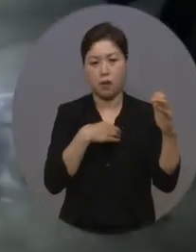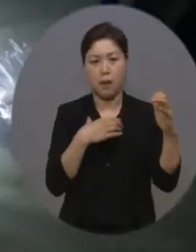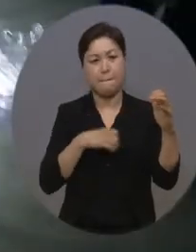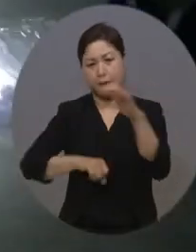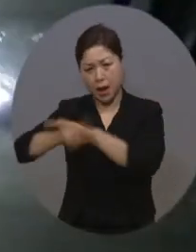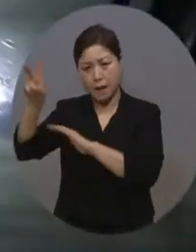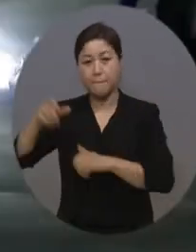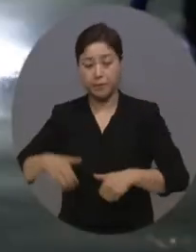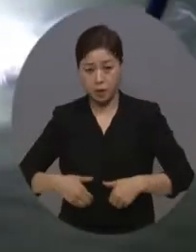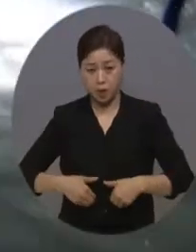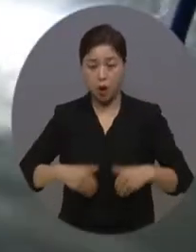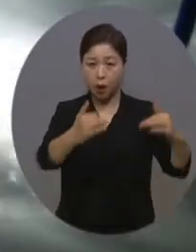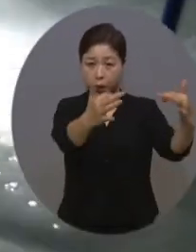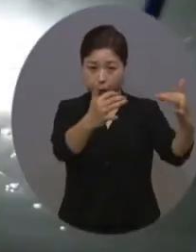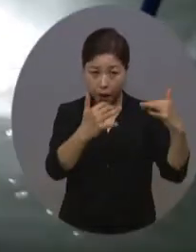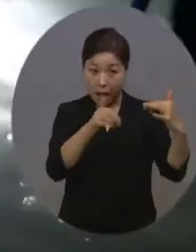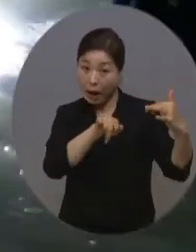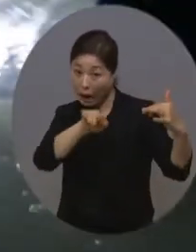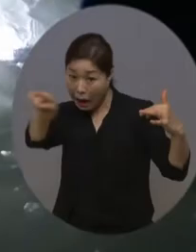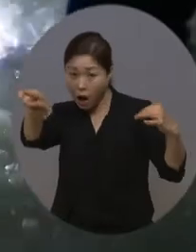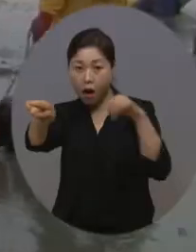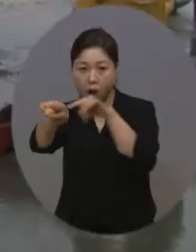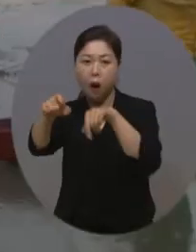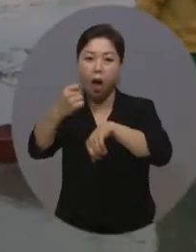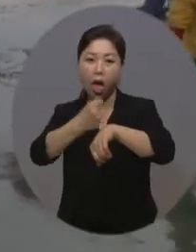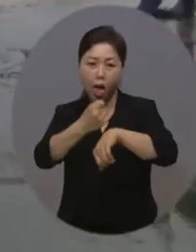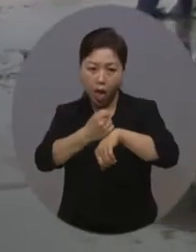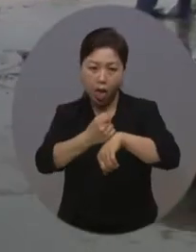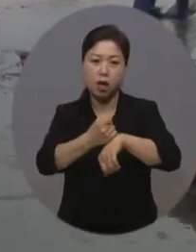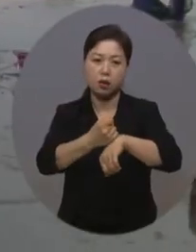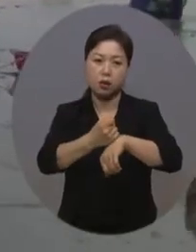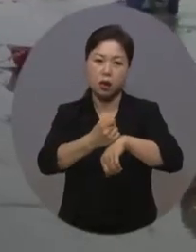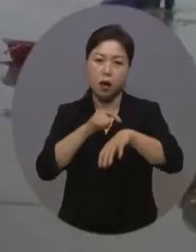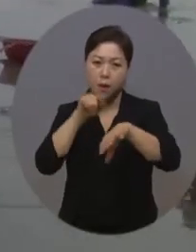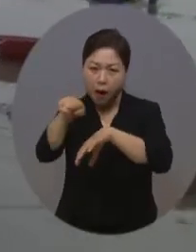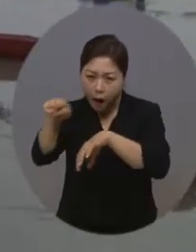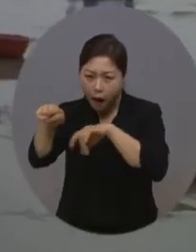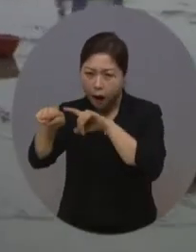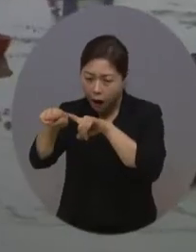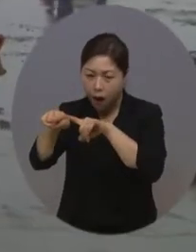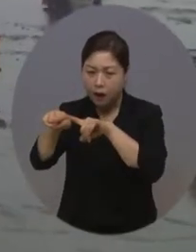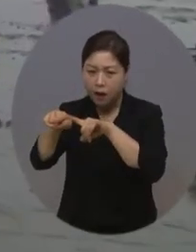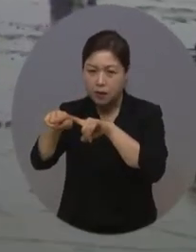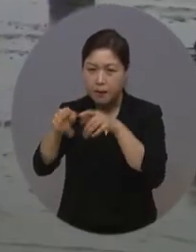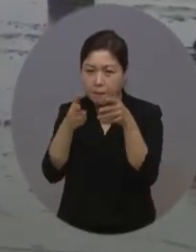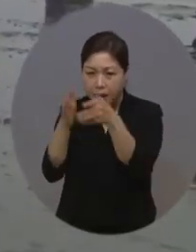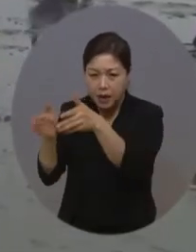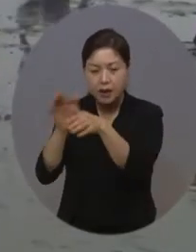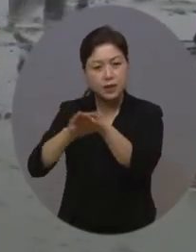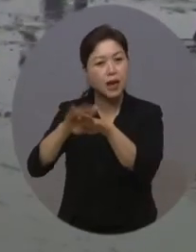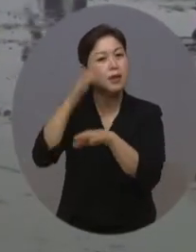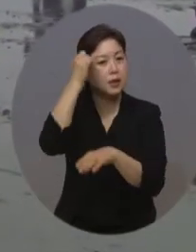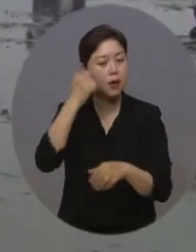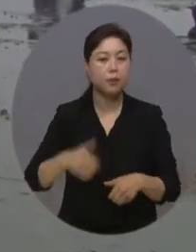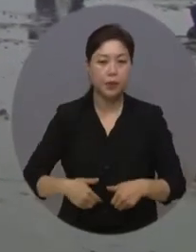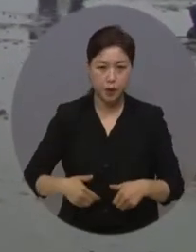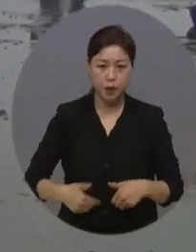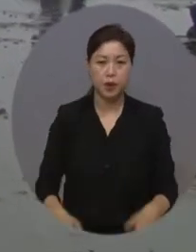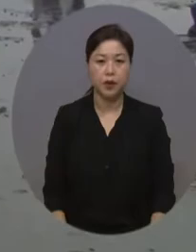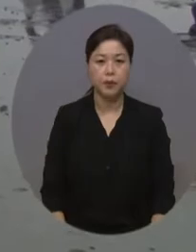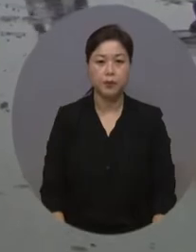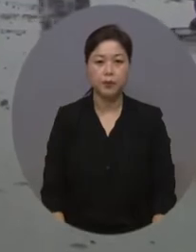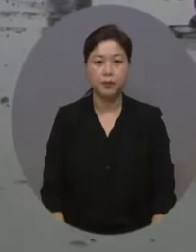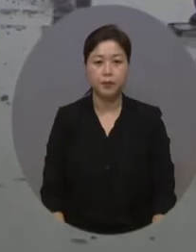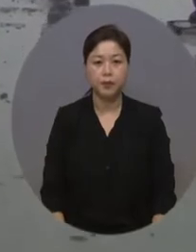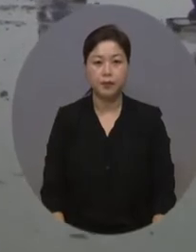밀려드는 방향을 피해 반대 방향으로 신속히 대피하고 항시 나가는 길을 잘 기억해야 하겠습니다. 지금까지 복지TV 충남